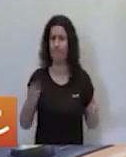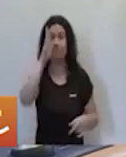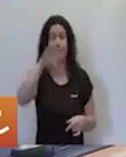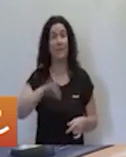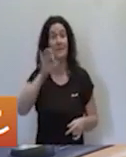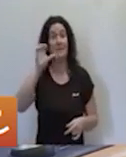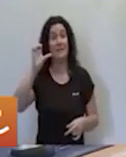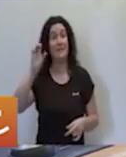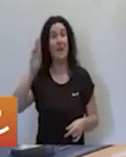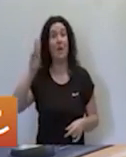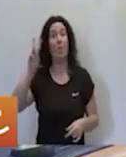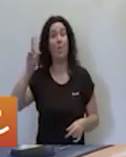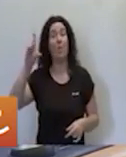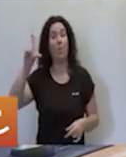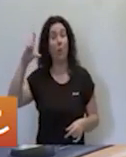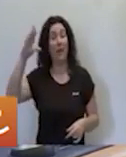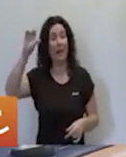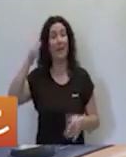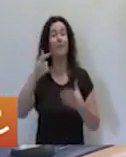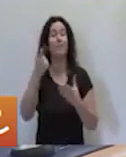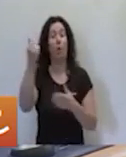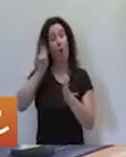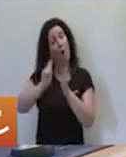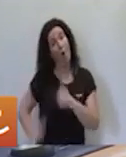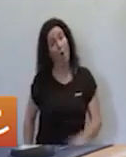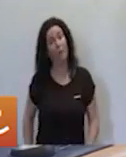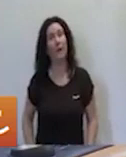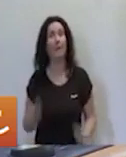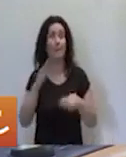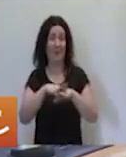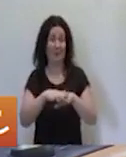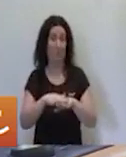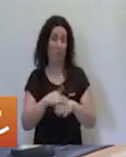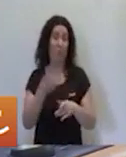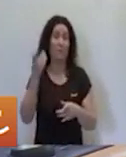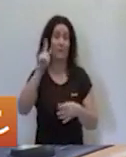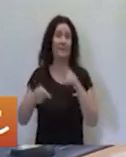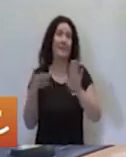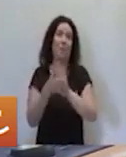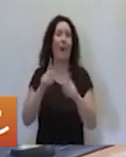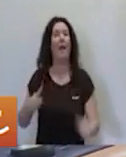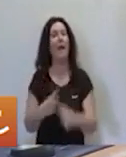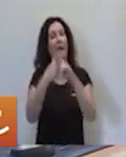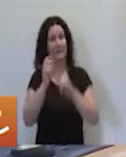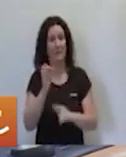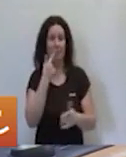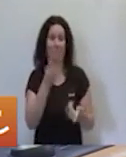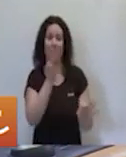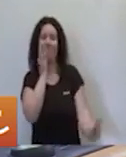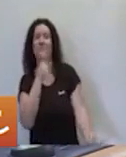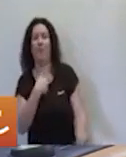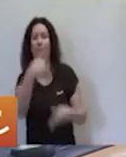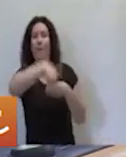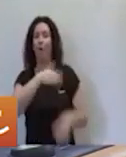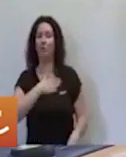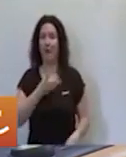Sepulcre tres vegades el salari mínim interprofessional com a paga extra per assegurar-se el seu vot. El tancar